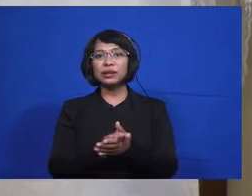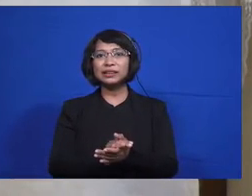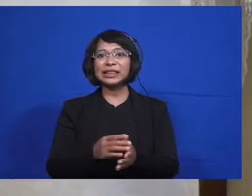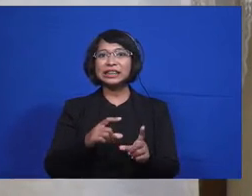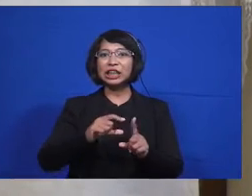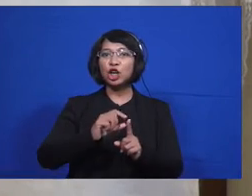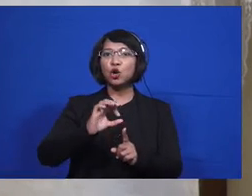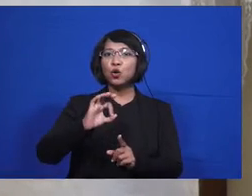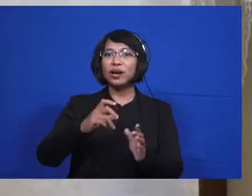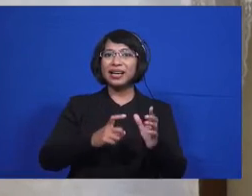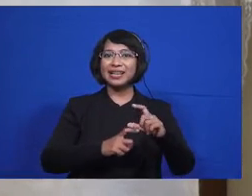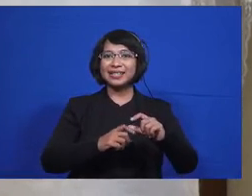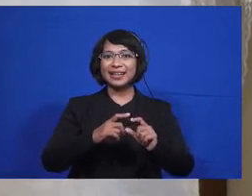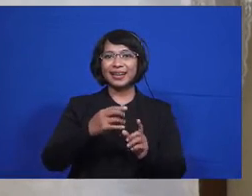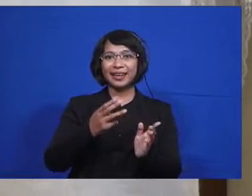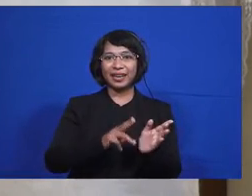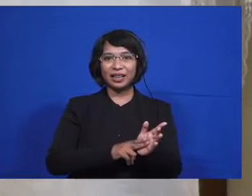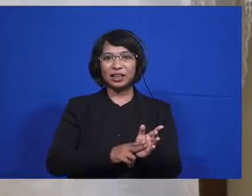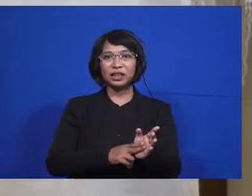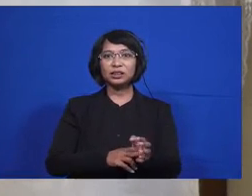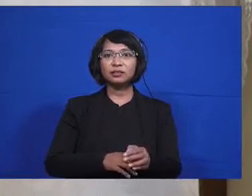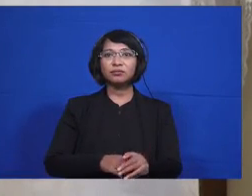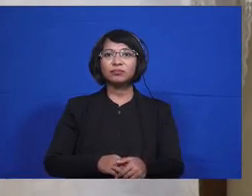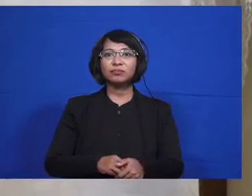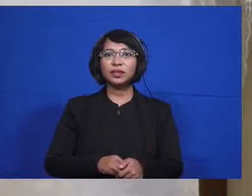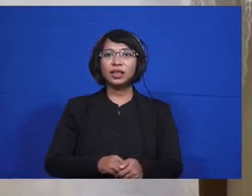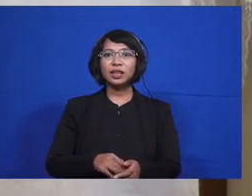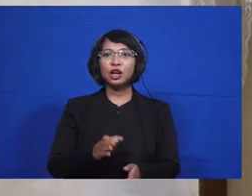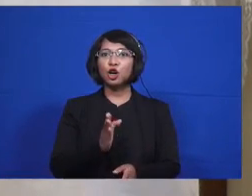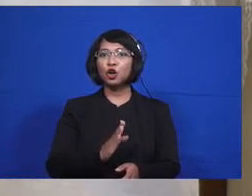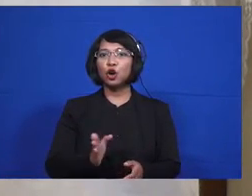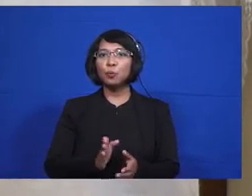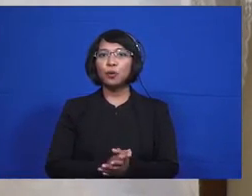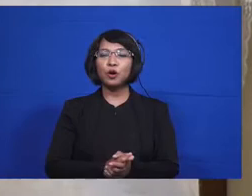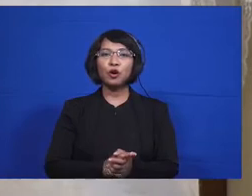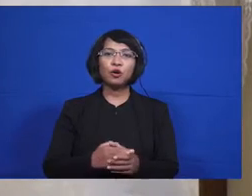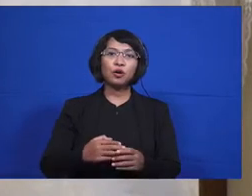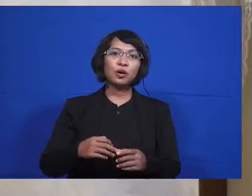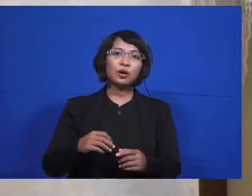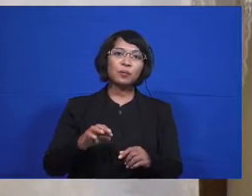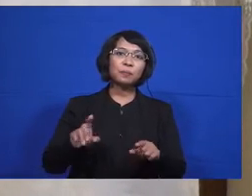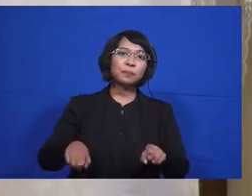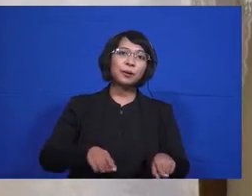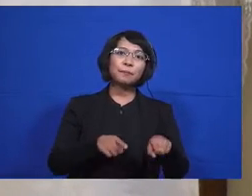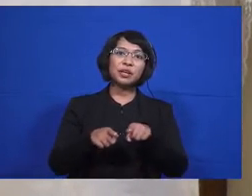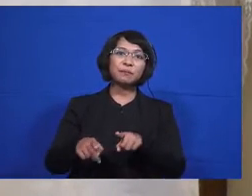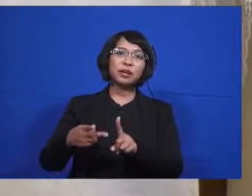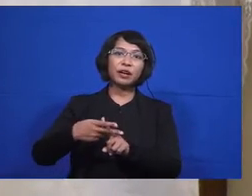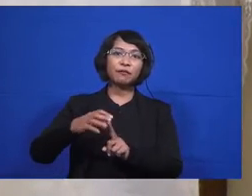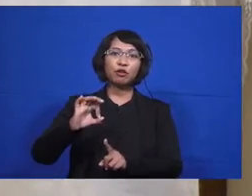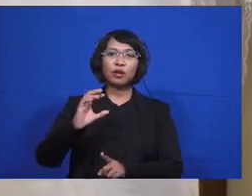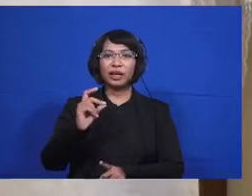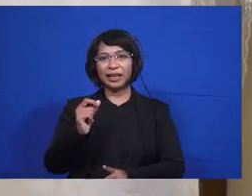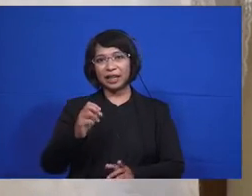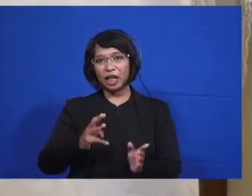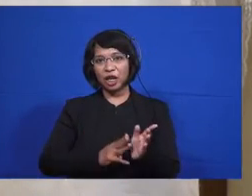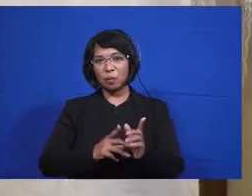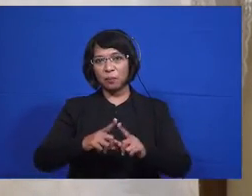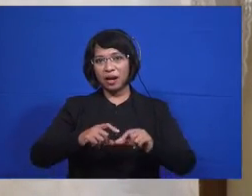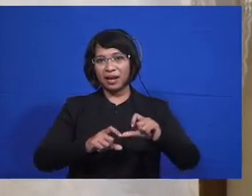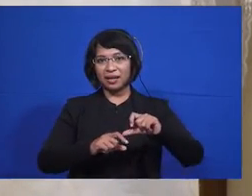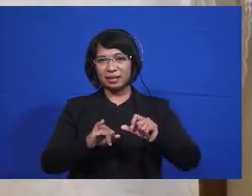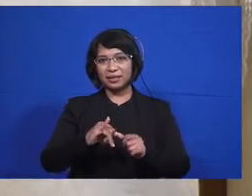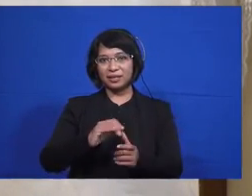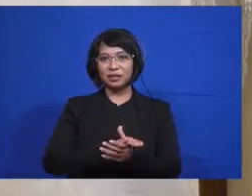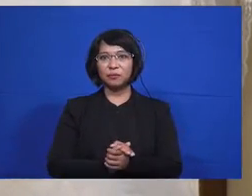dosen, romo yang telah membimbing kami sejak masa formasi di Seminari Menengah Mertoyudan, Seminari Tahun